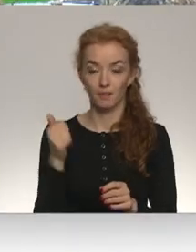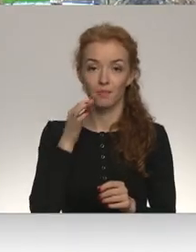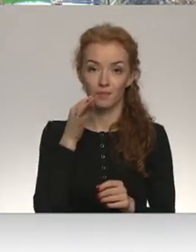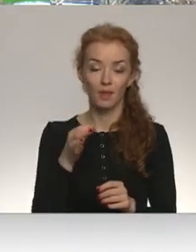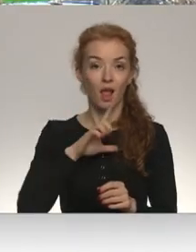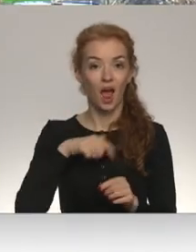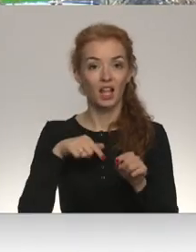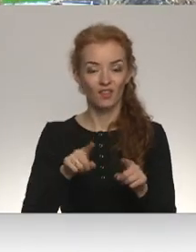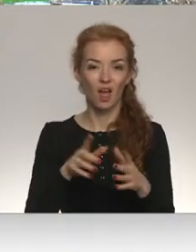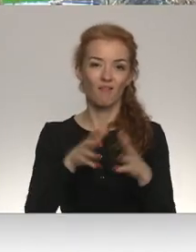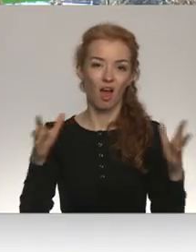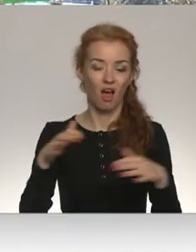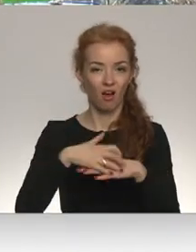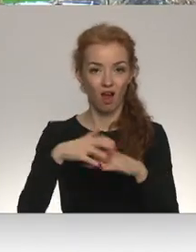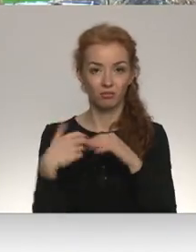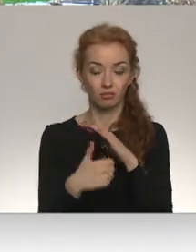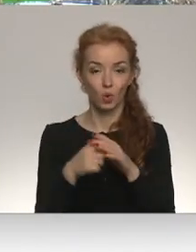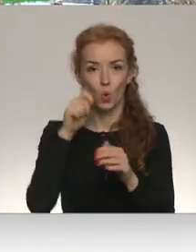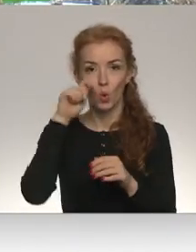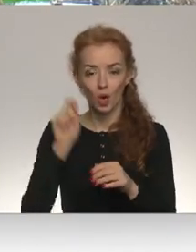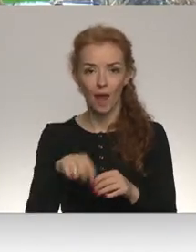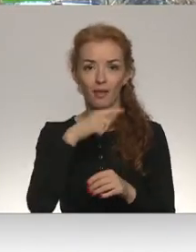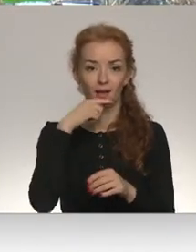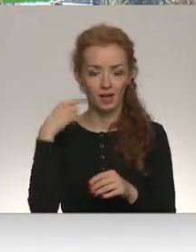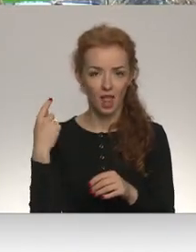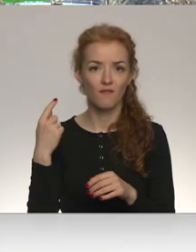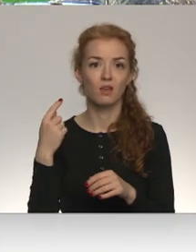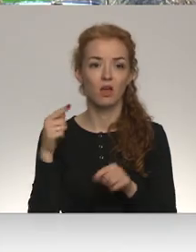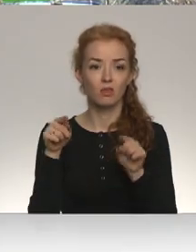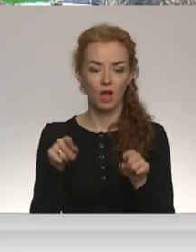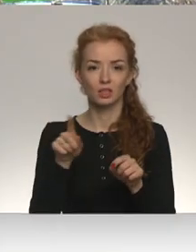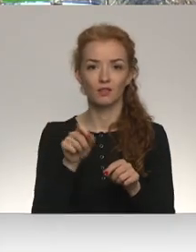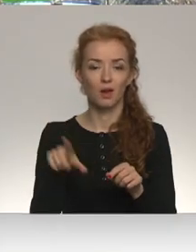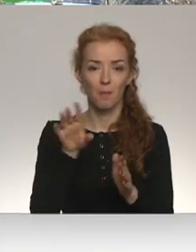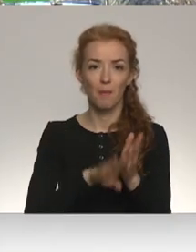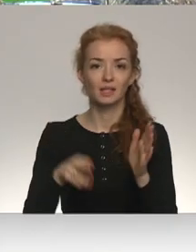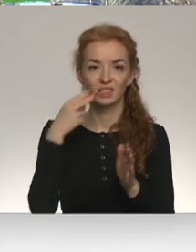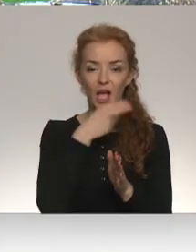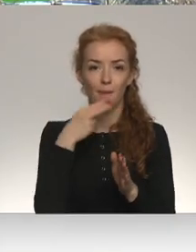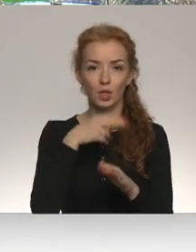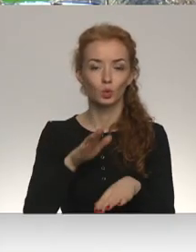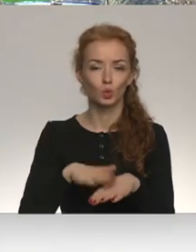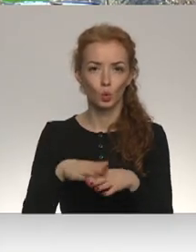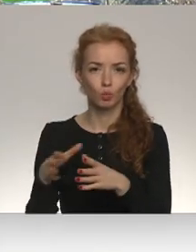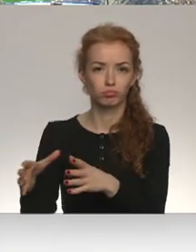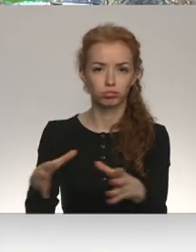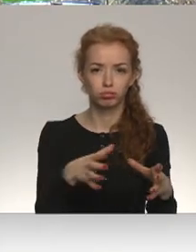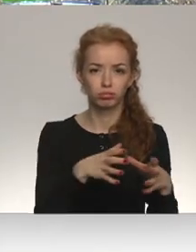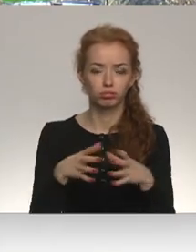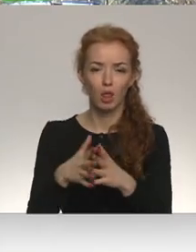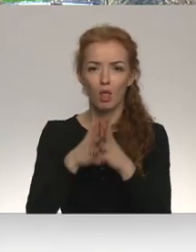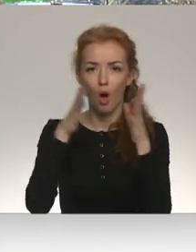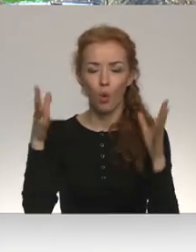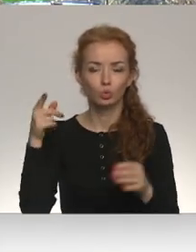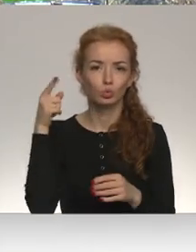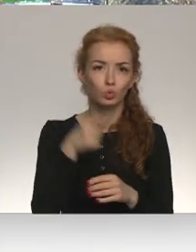tās ir kaķu kolonijas, tad Ukrainā un Krievijā arī tās ir bezsaimnieku suņu kolonijas. Tie ir